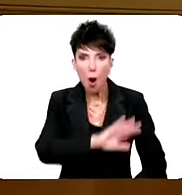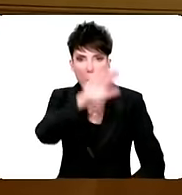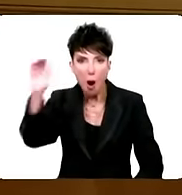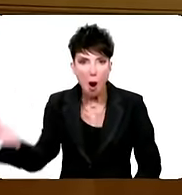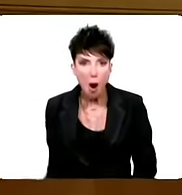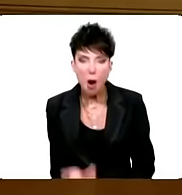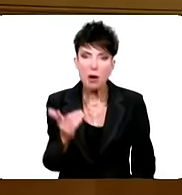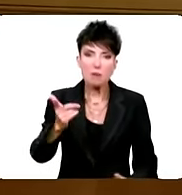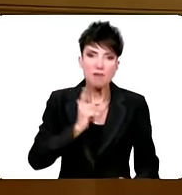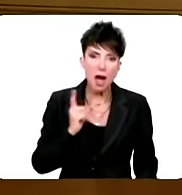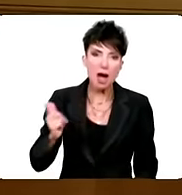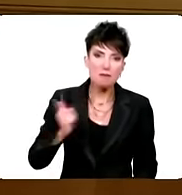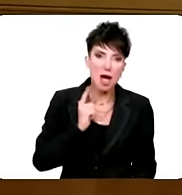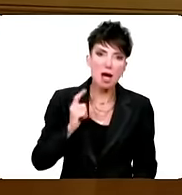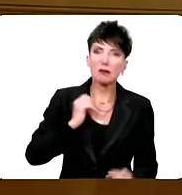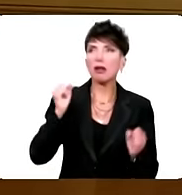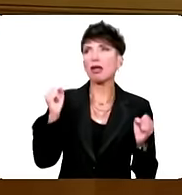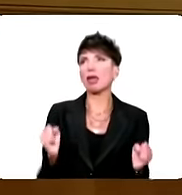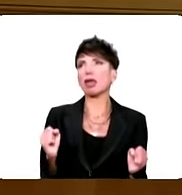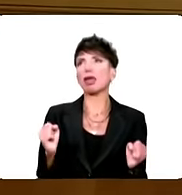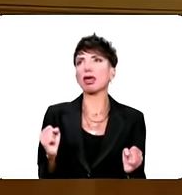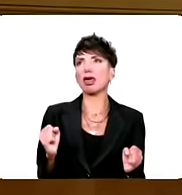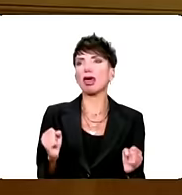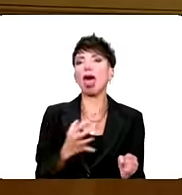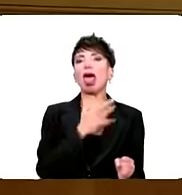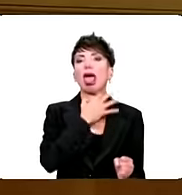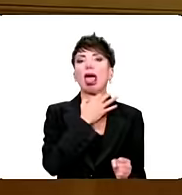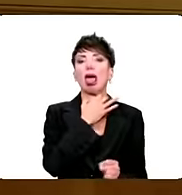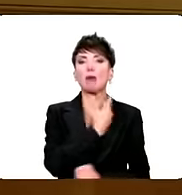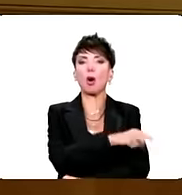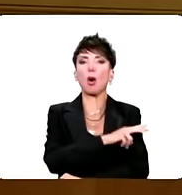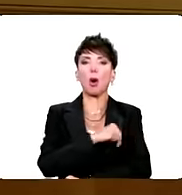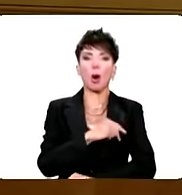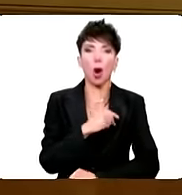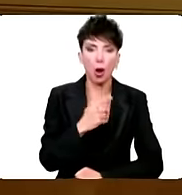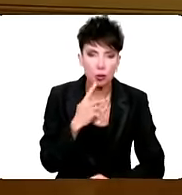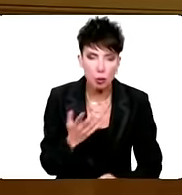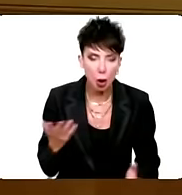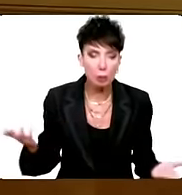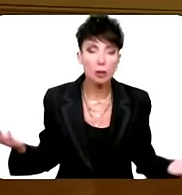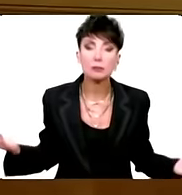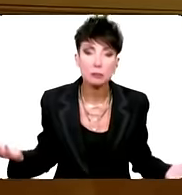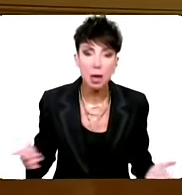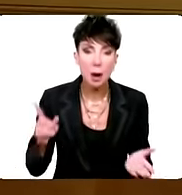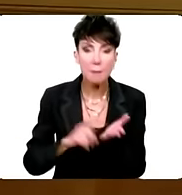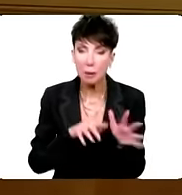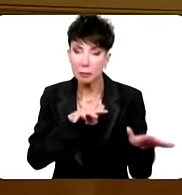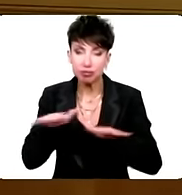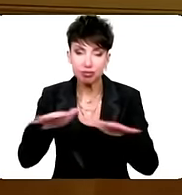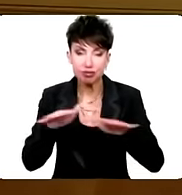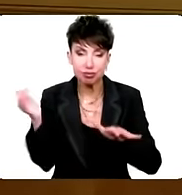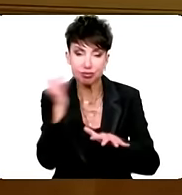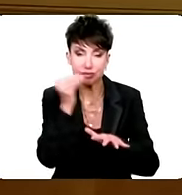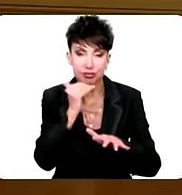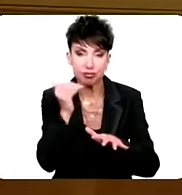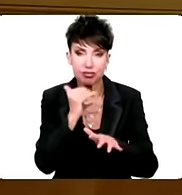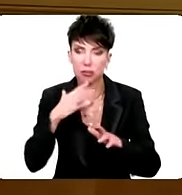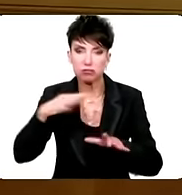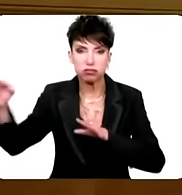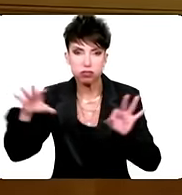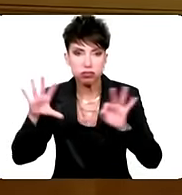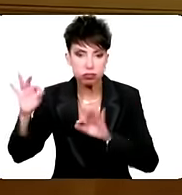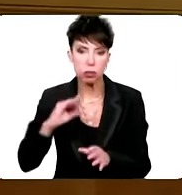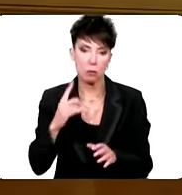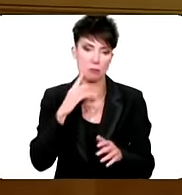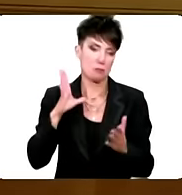κεντρώα, είναι αριστερή? Όταν έχουμε ζητήματα τα οποία αφορούν ολιγοπωλιακές πρακτικές